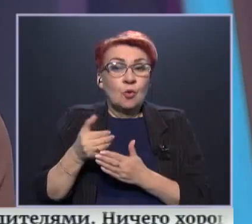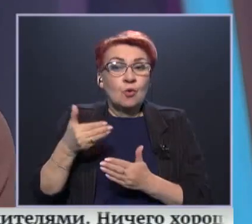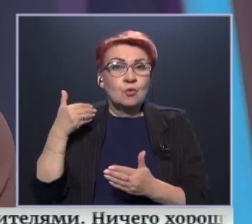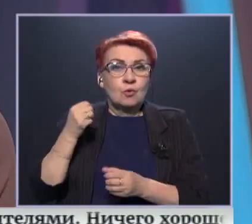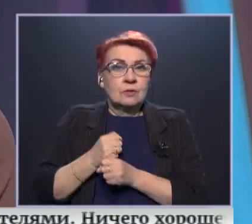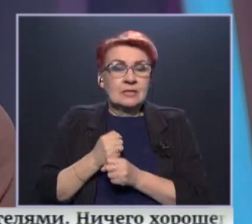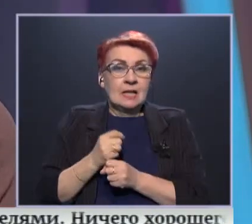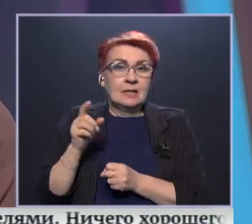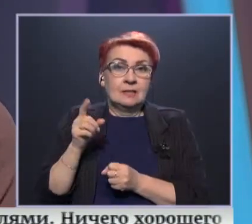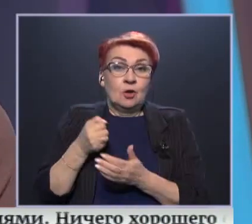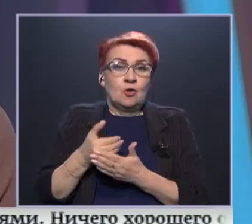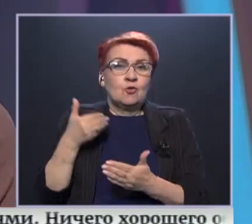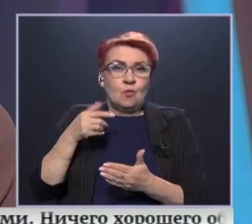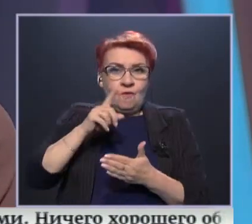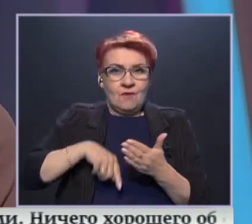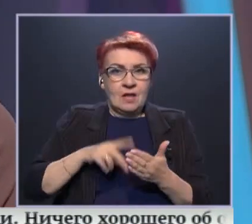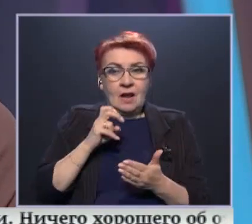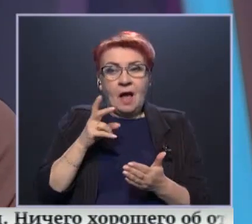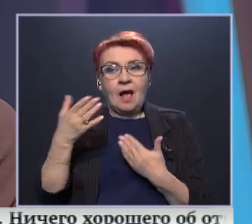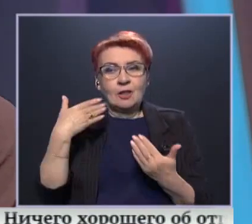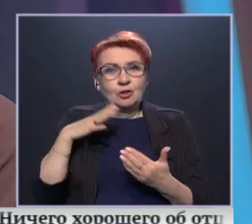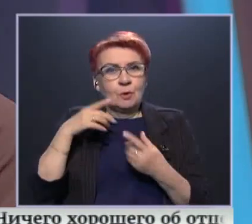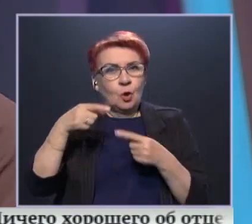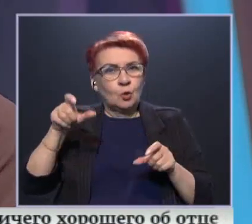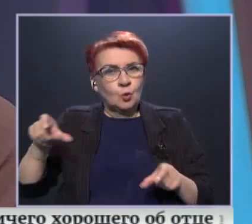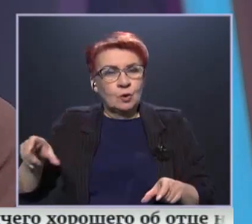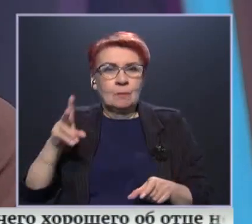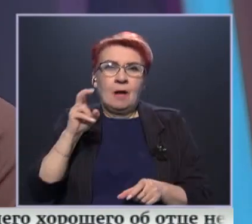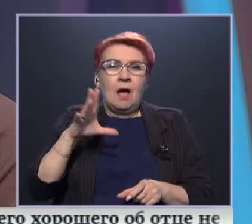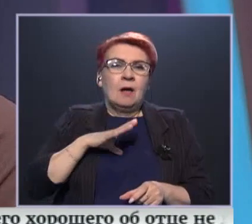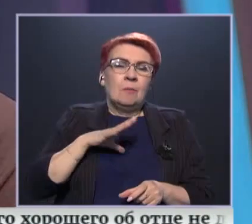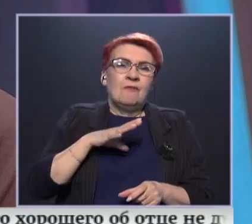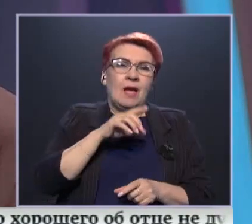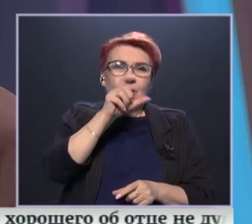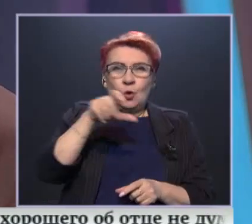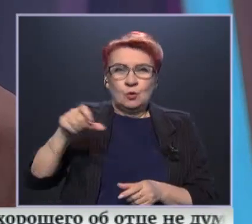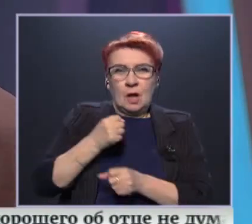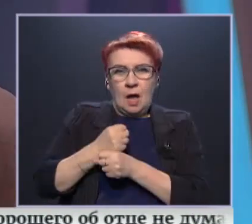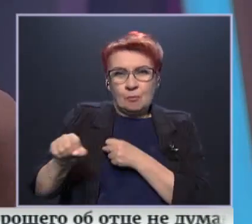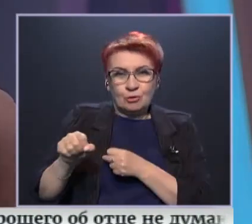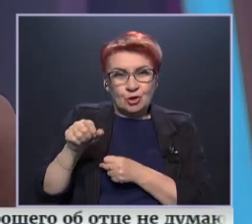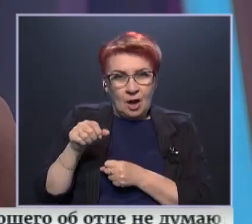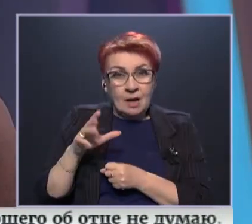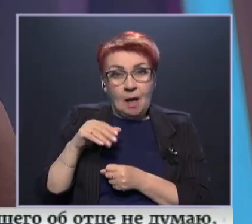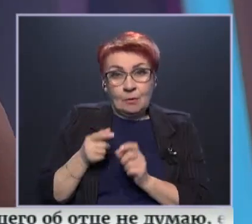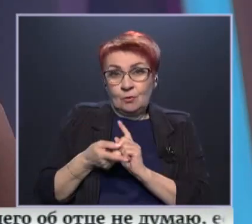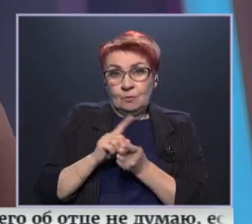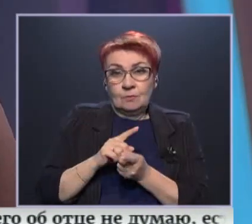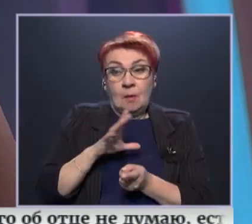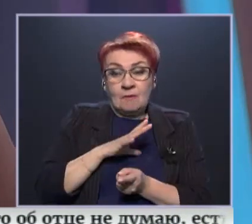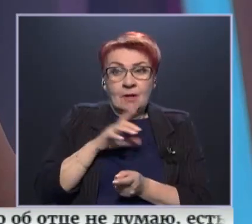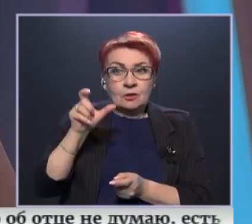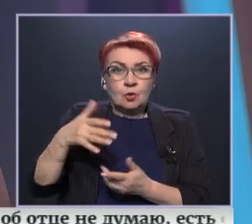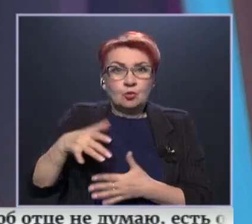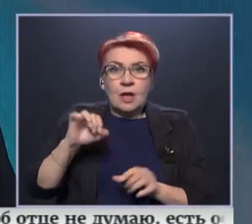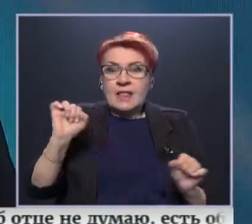прийти к Христу. Как он себя вел по отношению к другим, как он обижал других людей. И вот это в какой-то момент становится невыносимо, потому